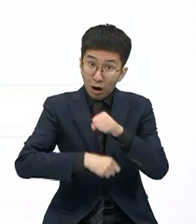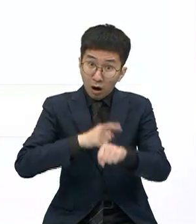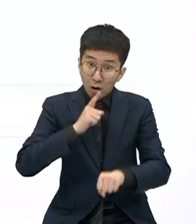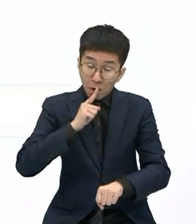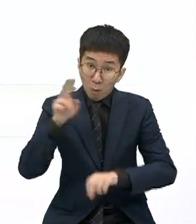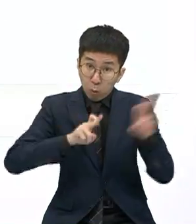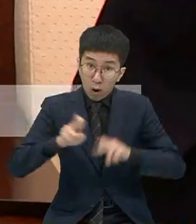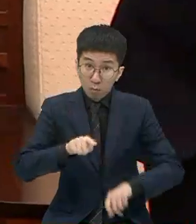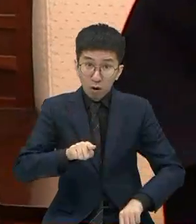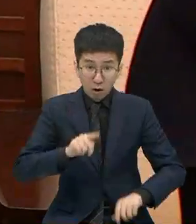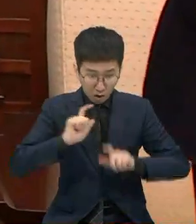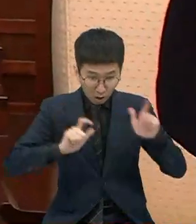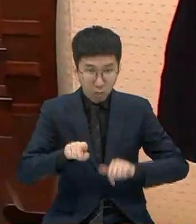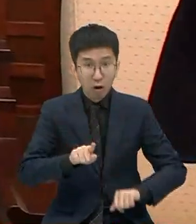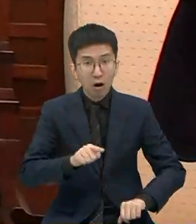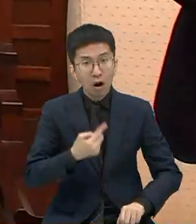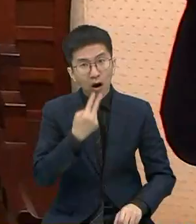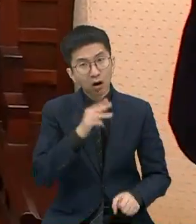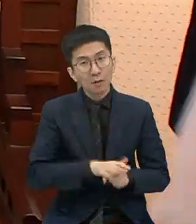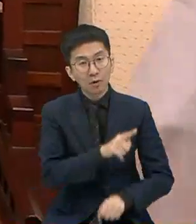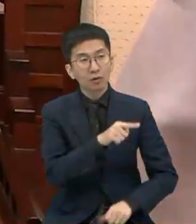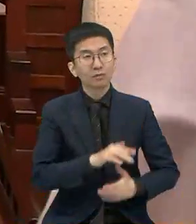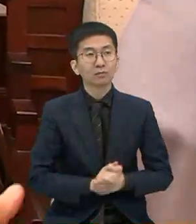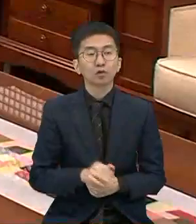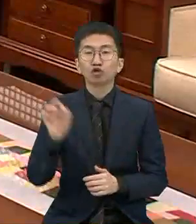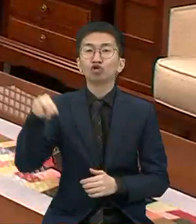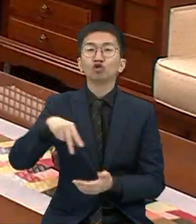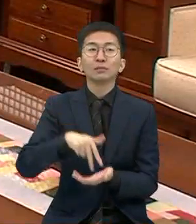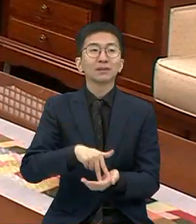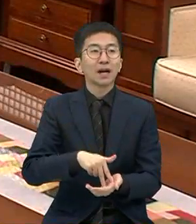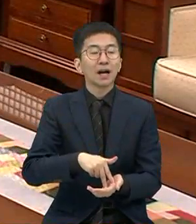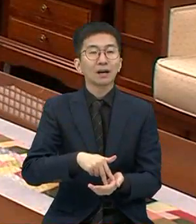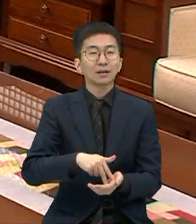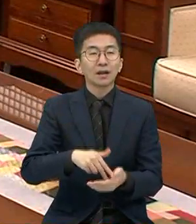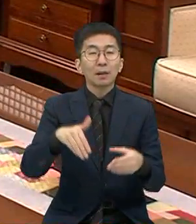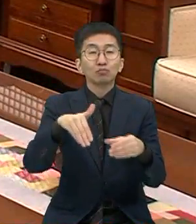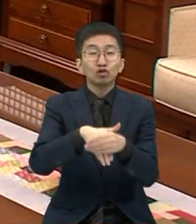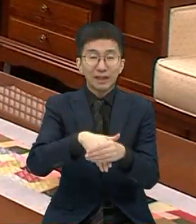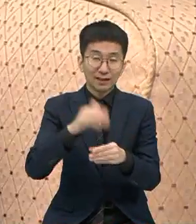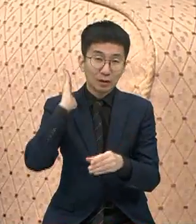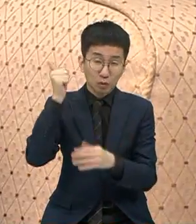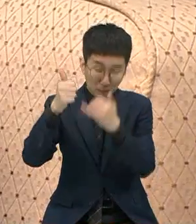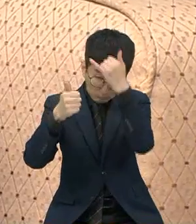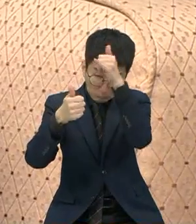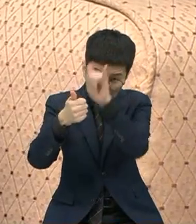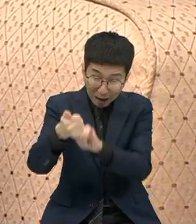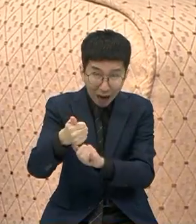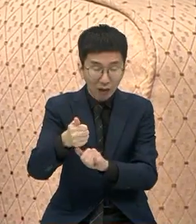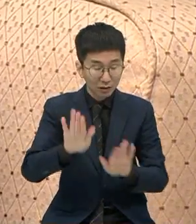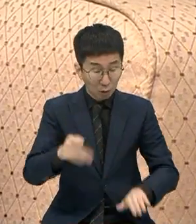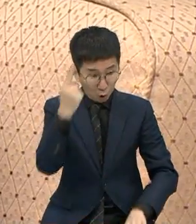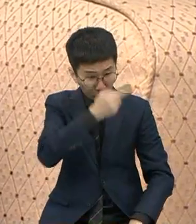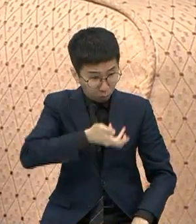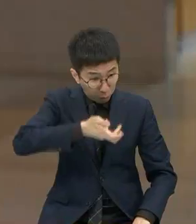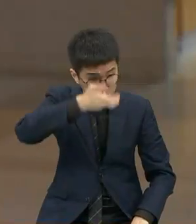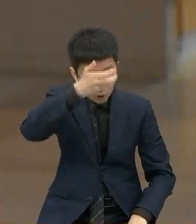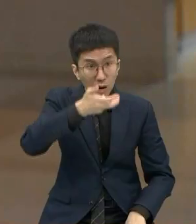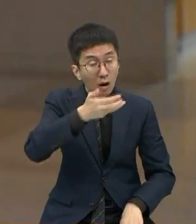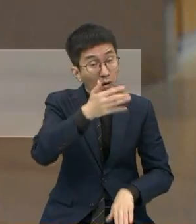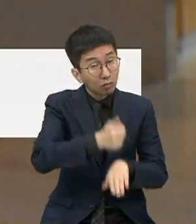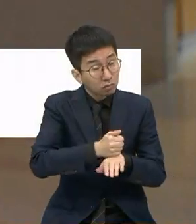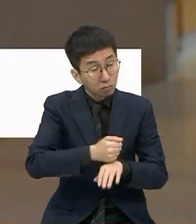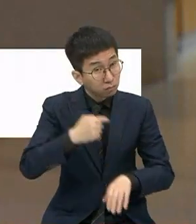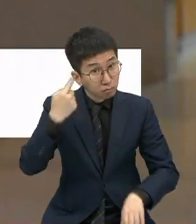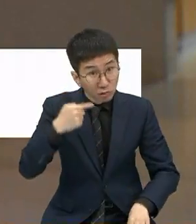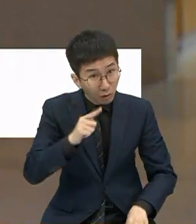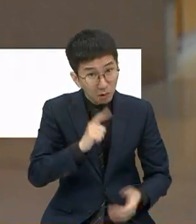망발을 하느냐. 유 후보는 문재인 정권에서 벼락 출세하더니 눈에 뵈는 게 없느냐고 쏘아붙였습니다.